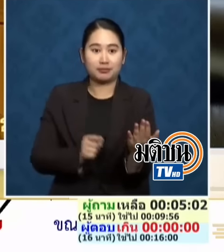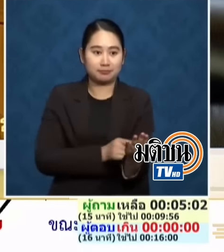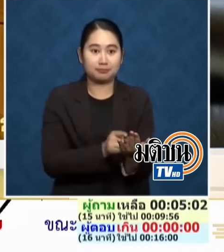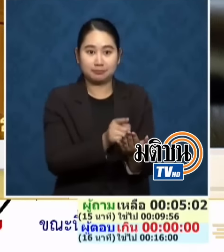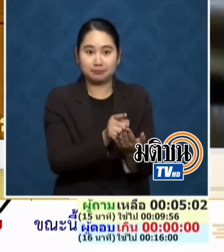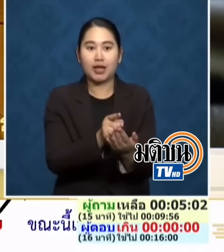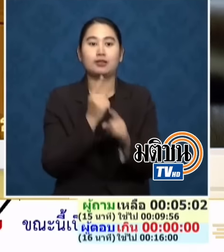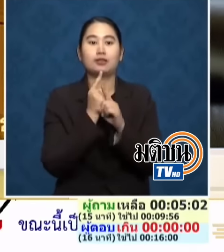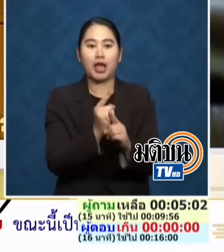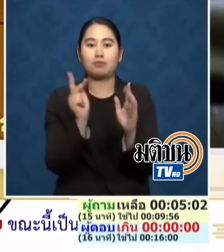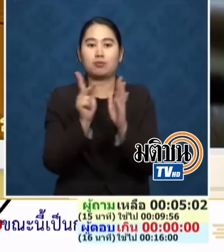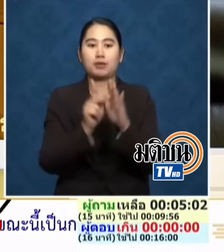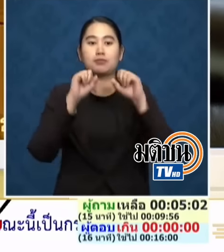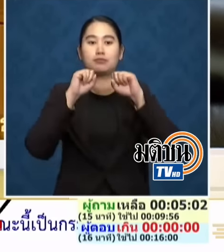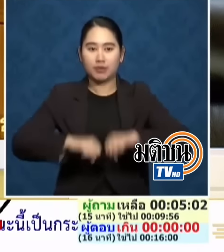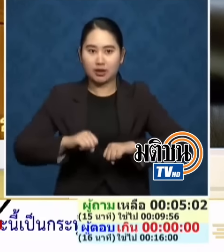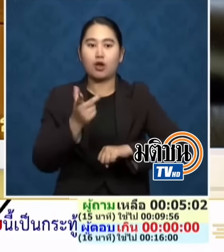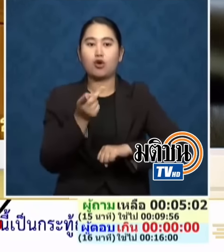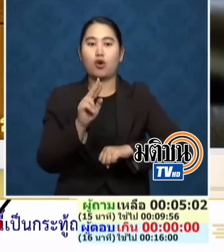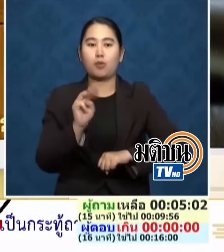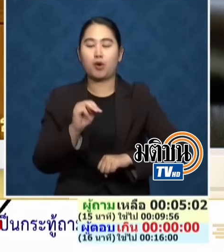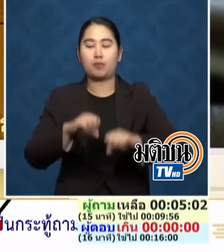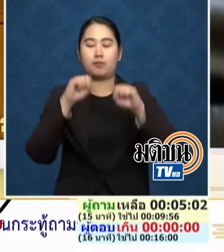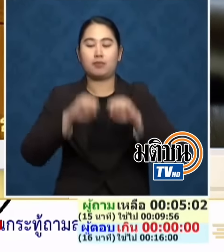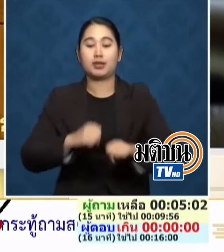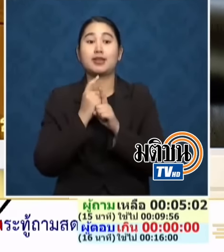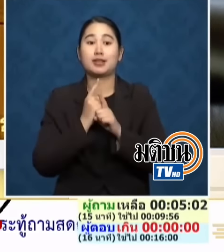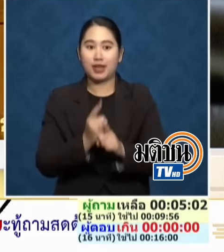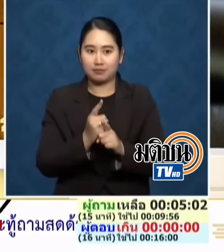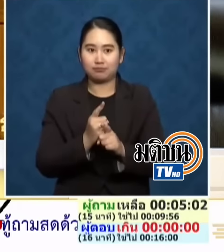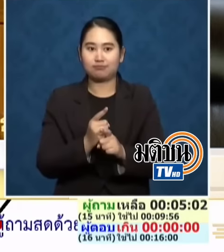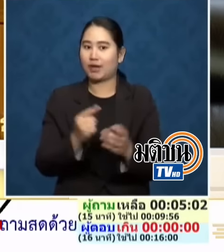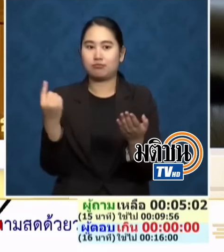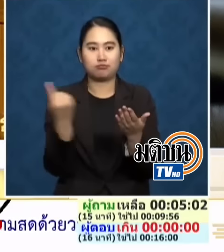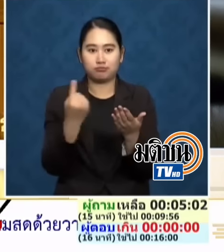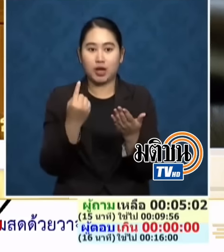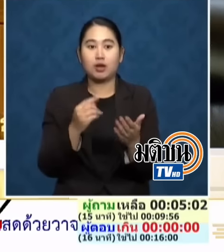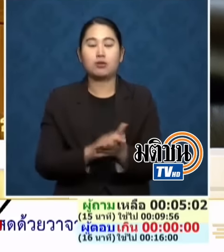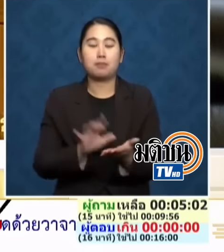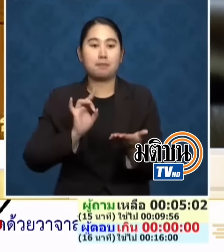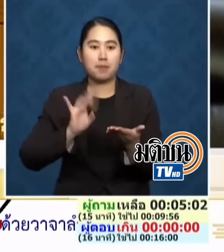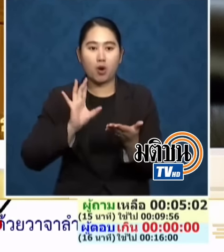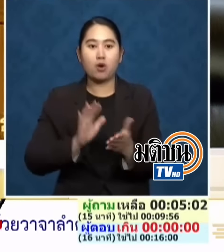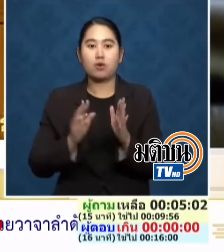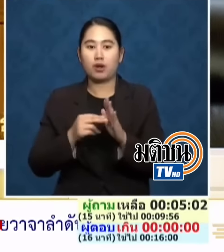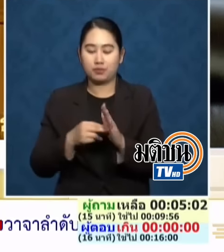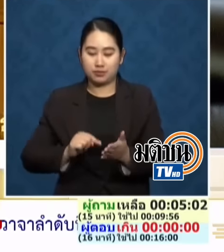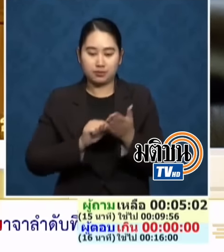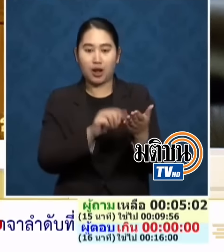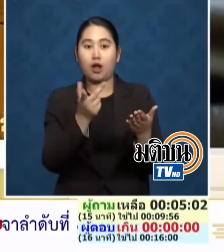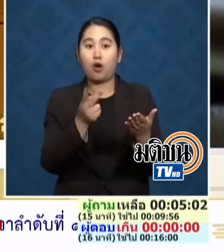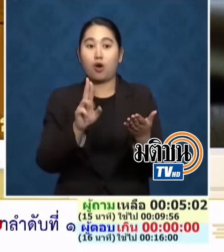อโดยชอรกศหมายโดยขนาภรีเห็นชอบตามขนขการสำการณ นยยบาย ทิตินแงชาต นำเสนอขอรอม.